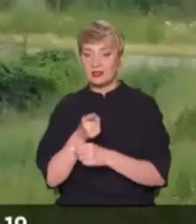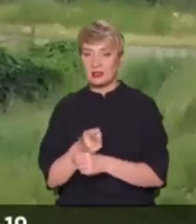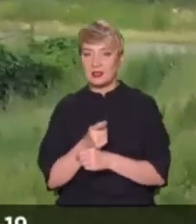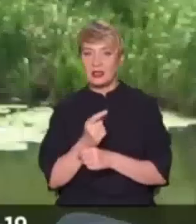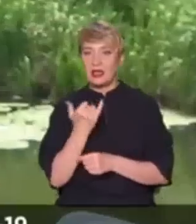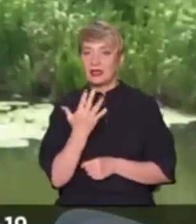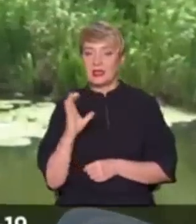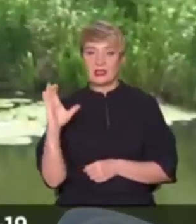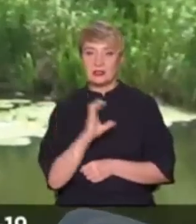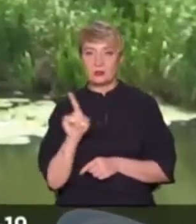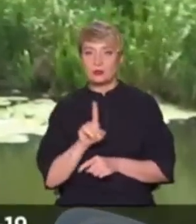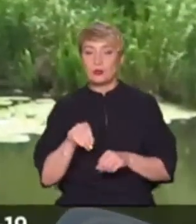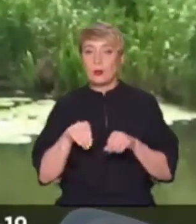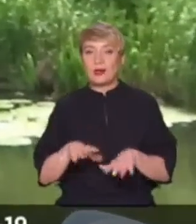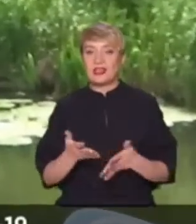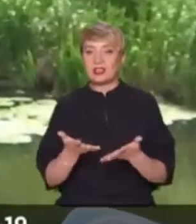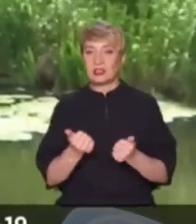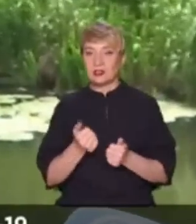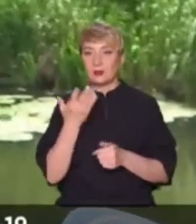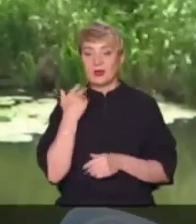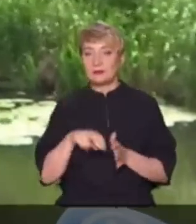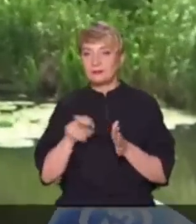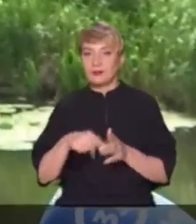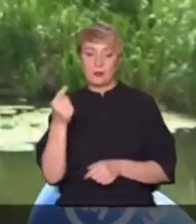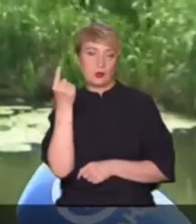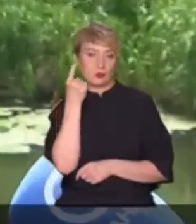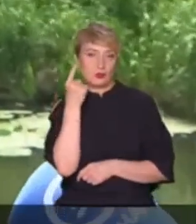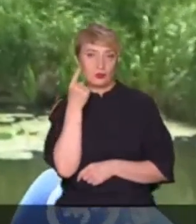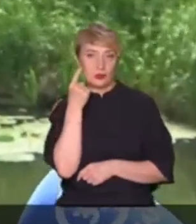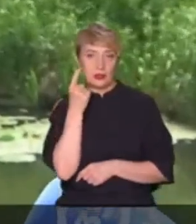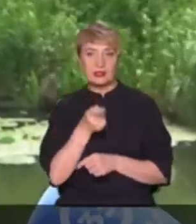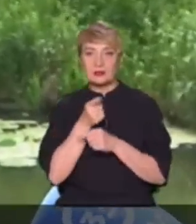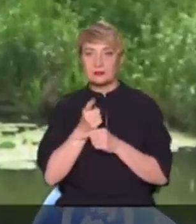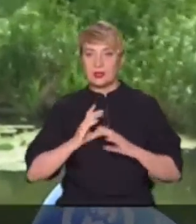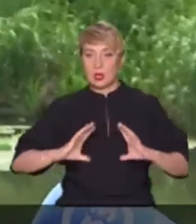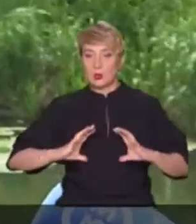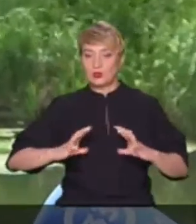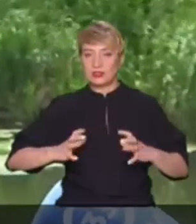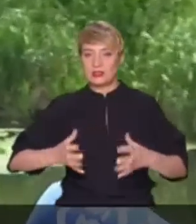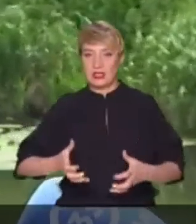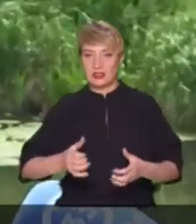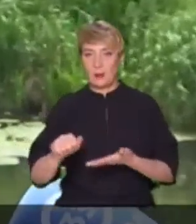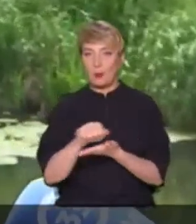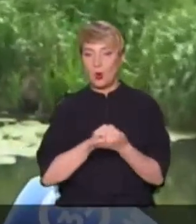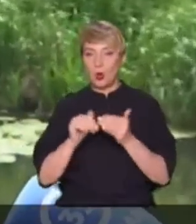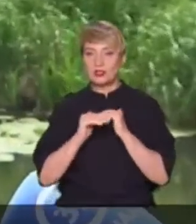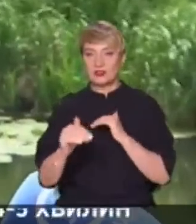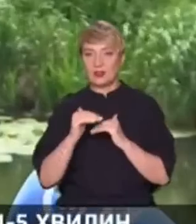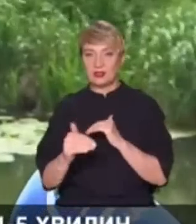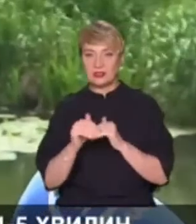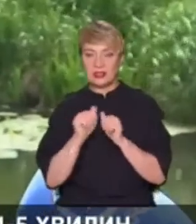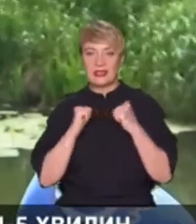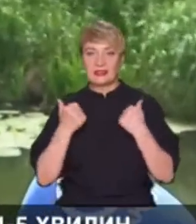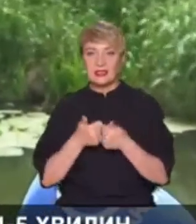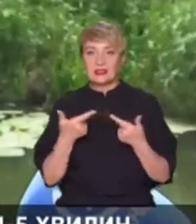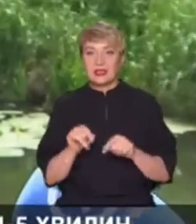прийняти рішення. Коли ми повилазили з машини, вже було чутно, як їхала гусянка по асфальту. Було прийнято рішення устроїти засідку саме там,